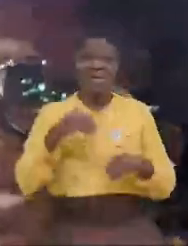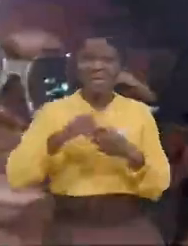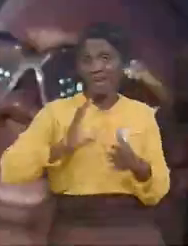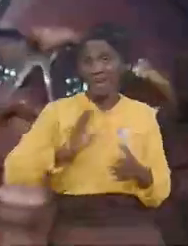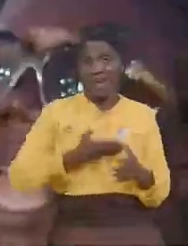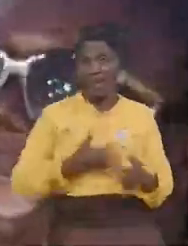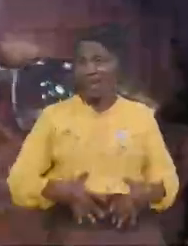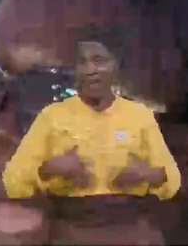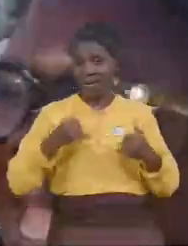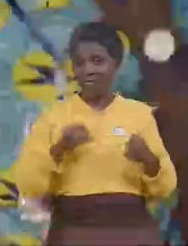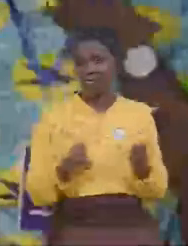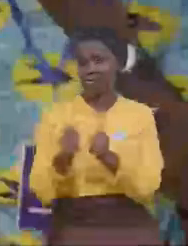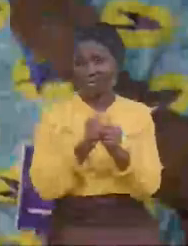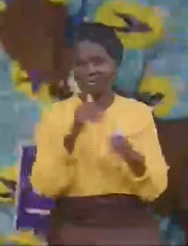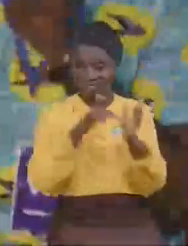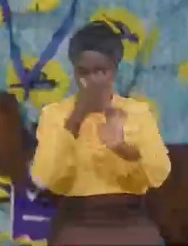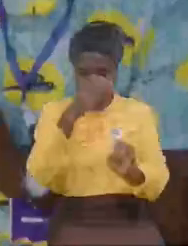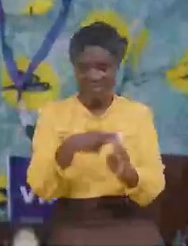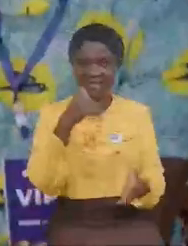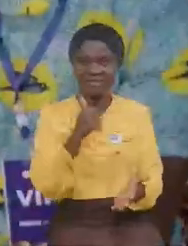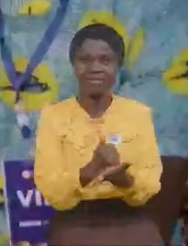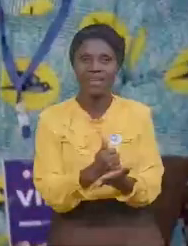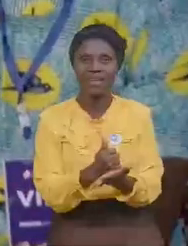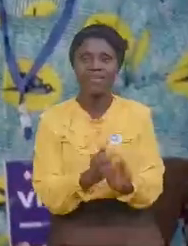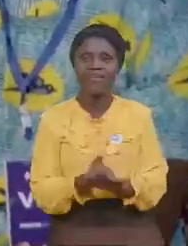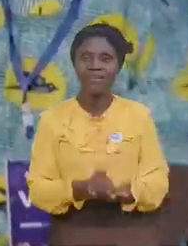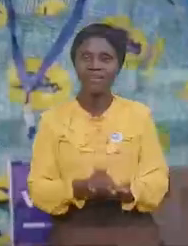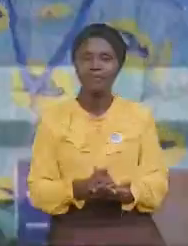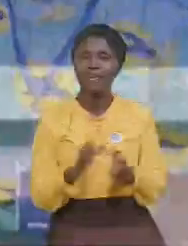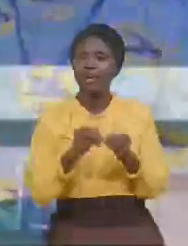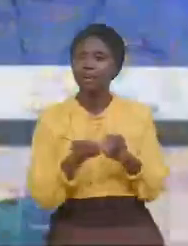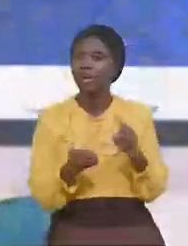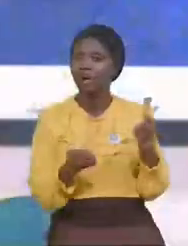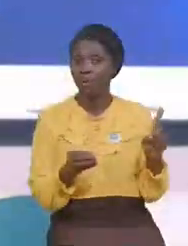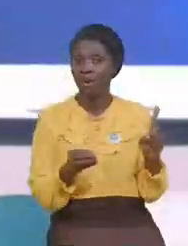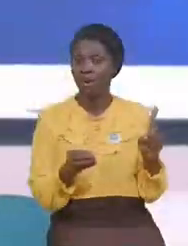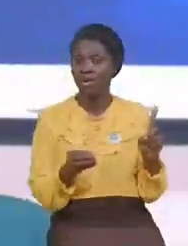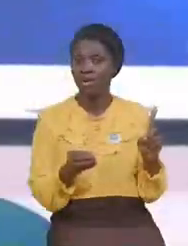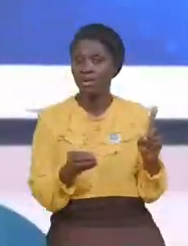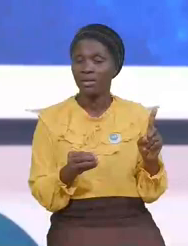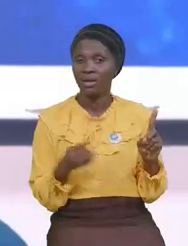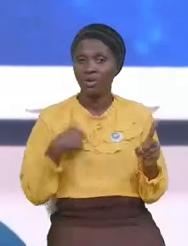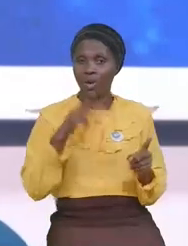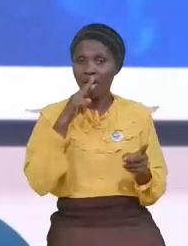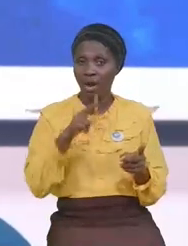dans notre vie, tous ensemble au nom de Jésus-Christ. Voyons le numéro 1, nous allons